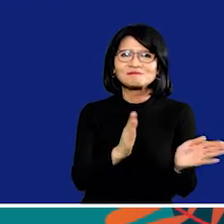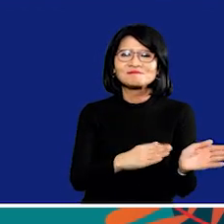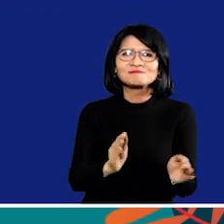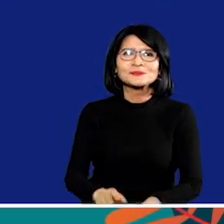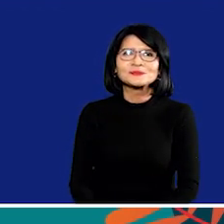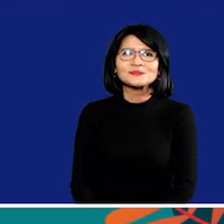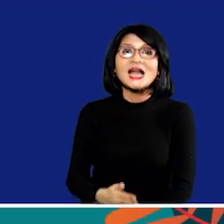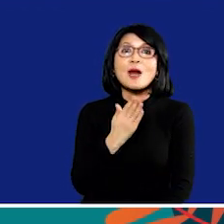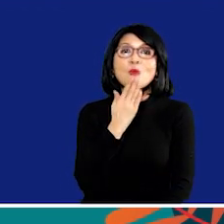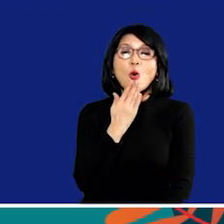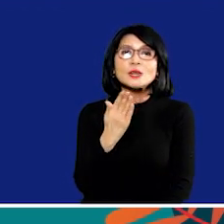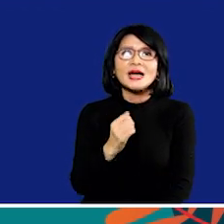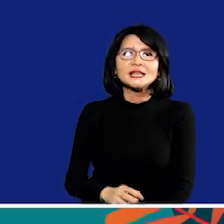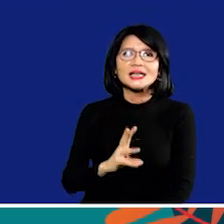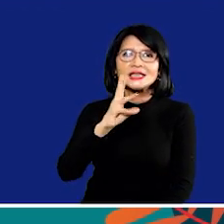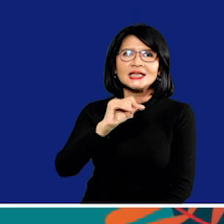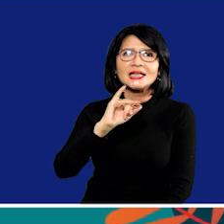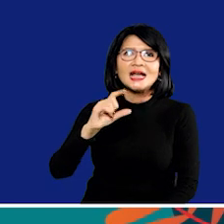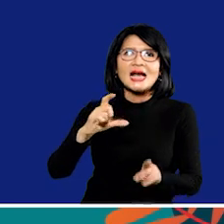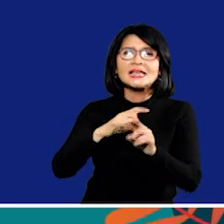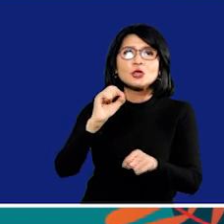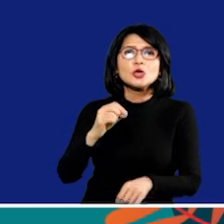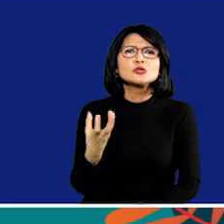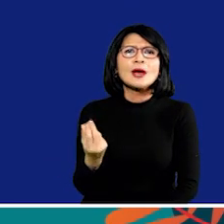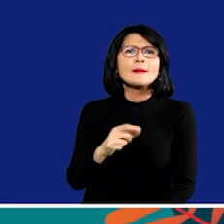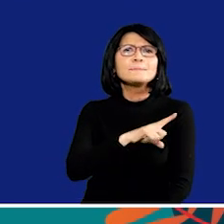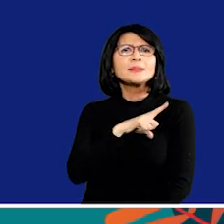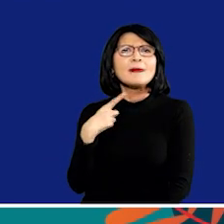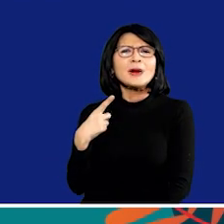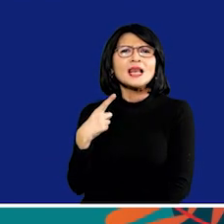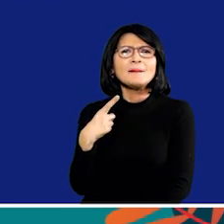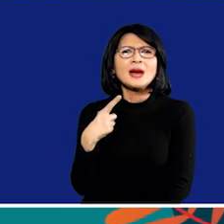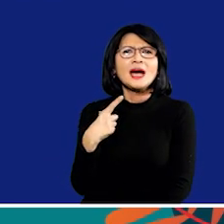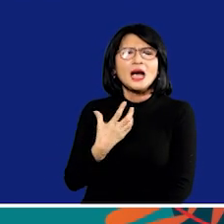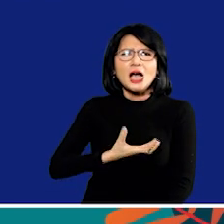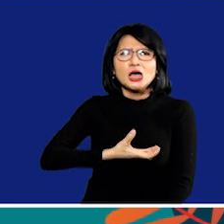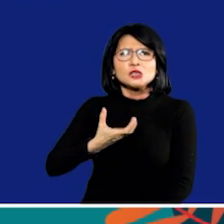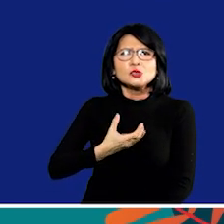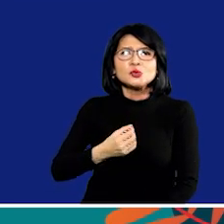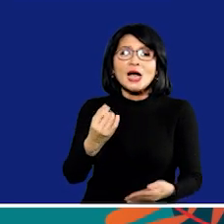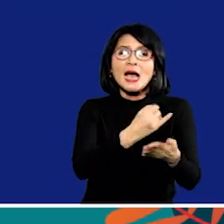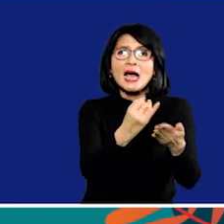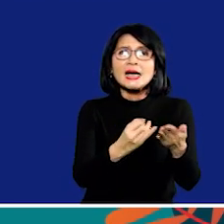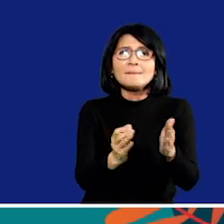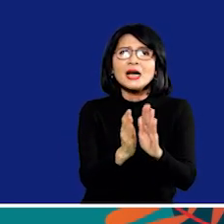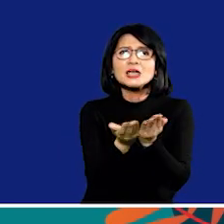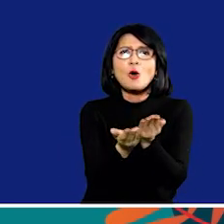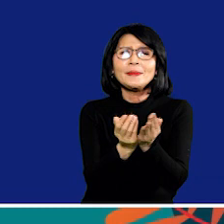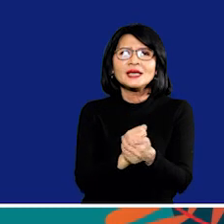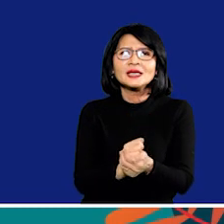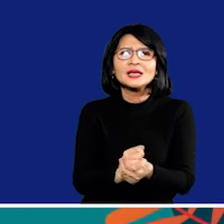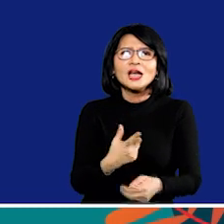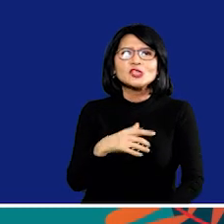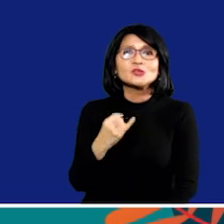Sekarang saya mau tanya ke Rido. Udah berapa lama tertarik gambar komik? Oh, kalau gambar komik sendiri sih,